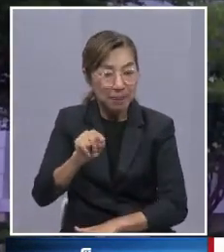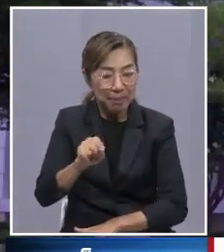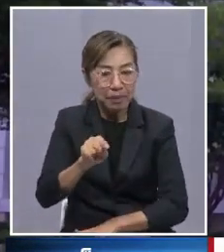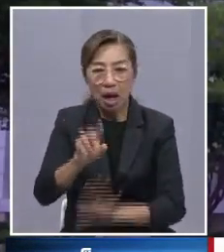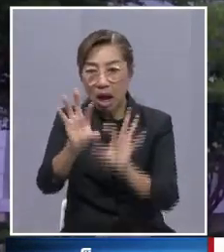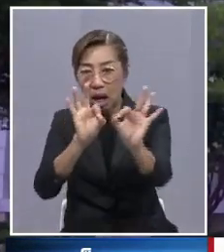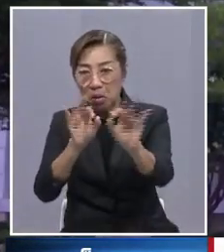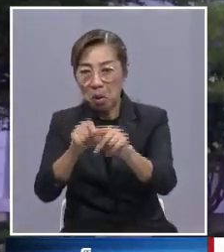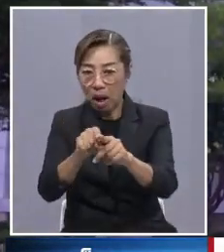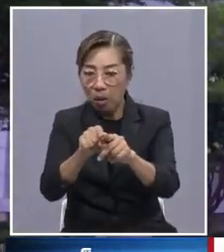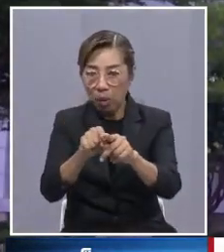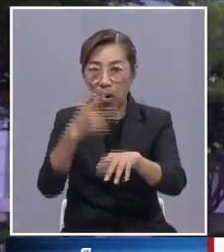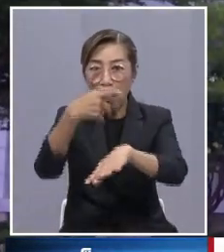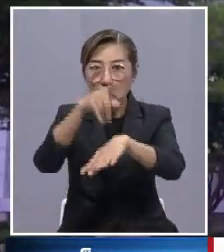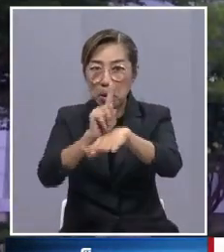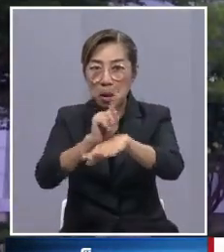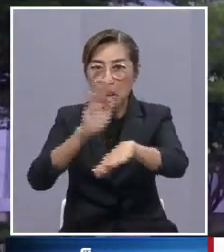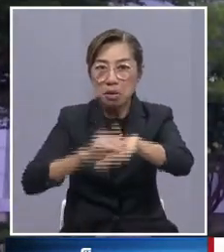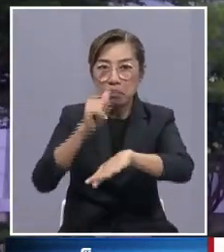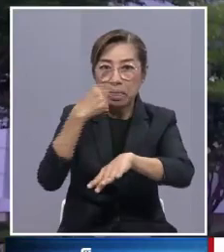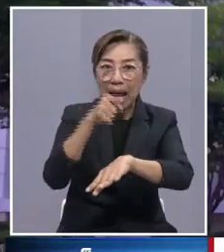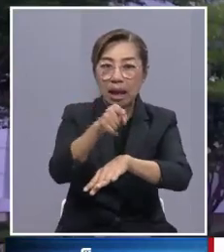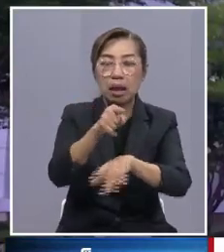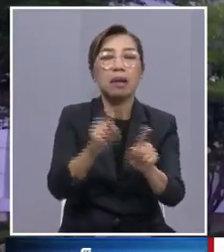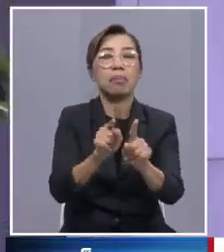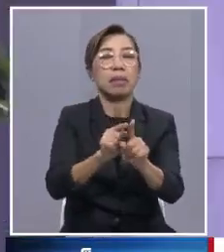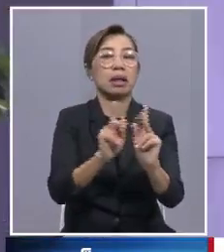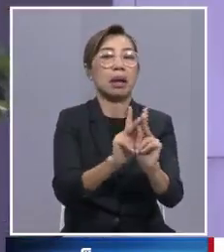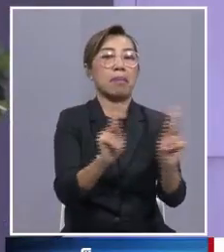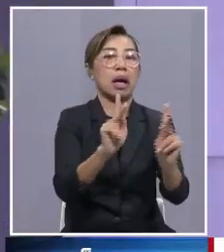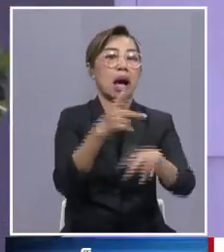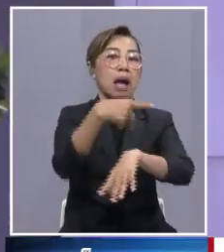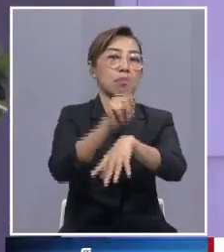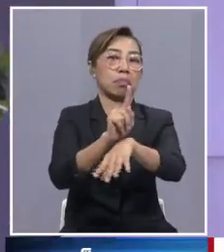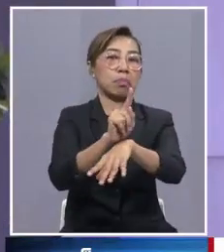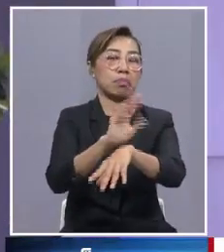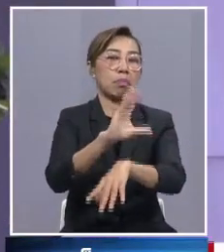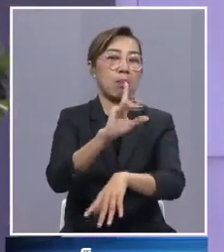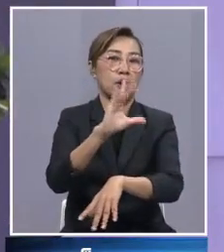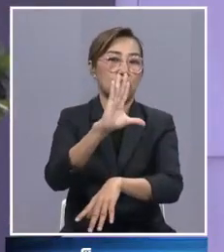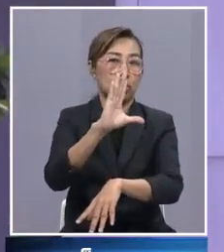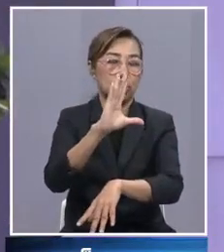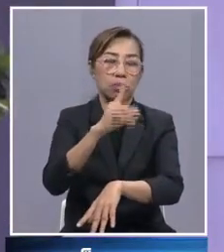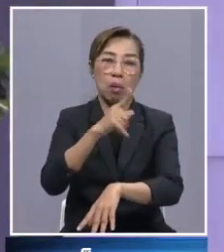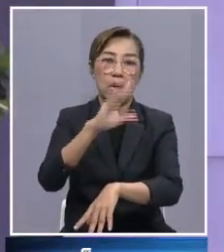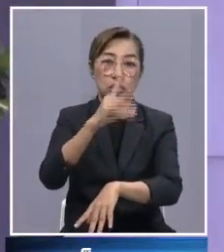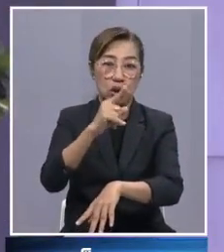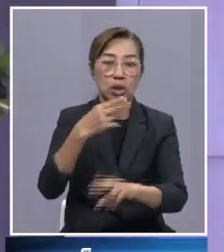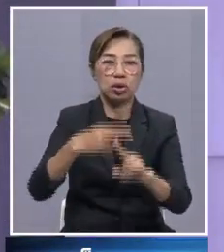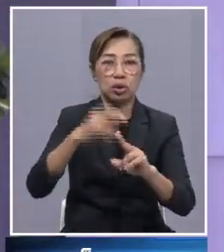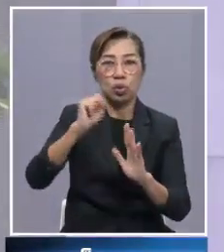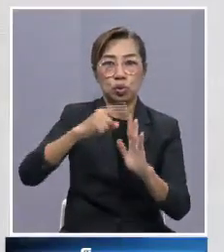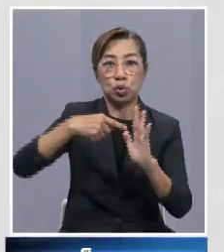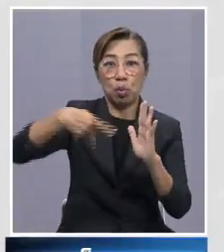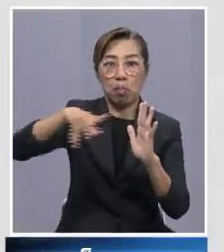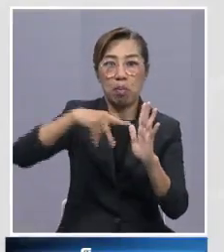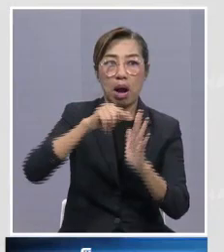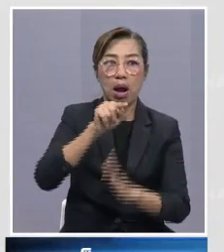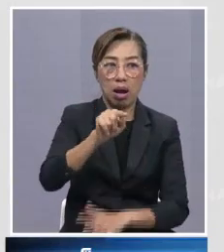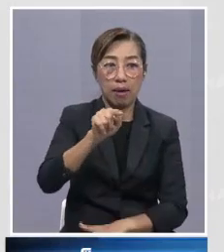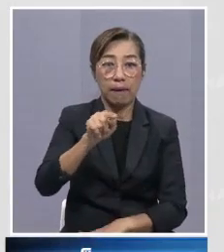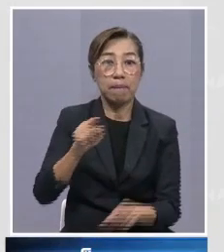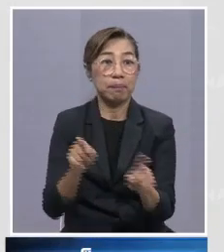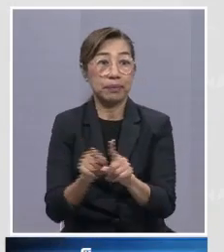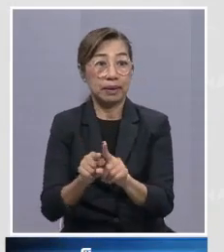ฮะประธานคือกรรมการปปชชื่อคุณสุภาปิยจิตคนนี้ในแวด